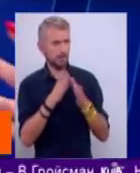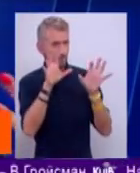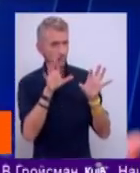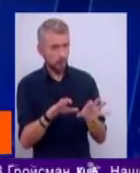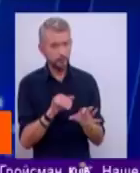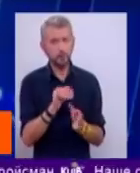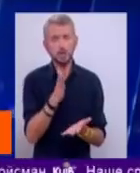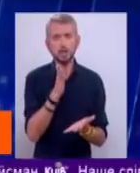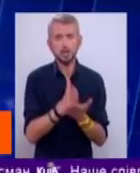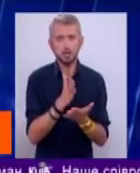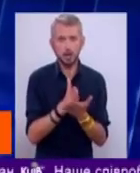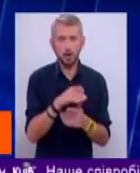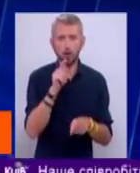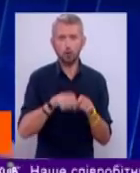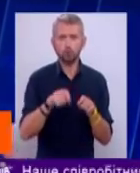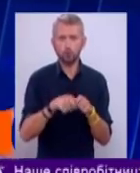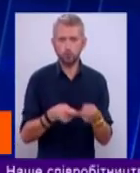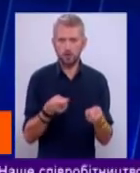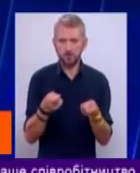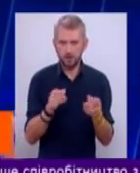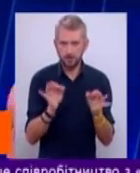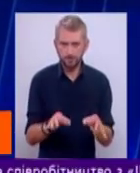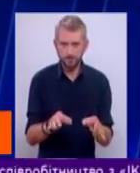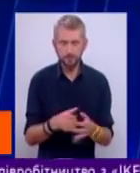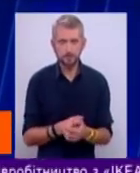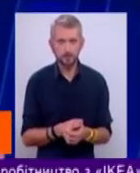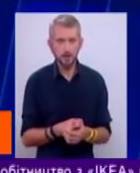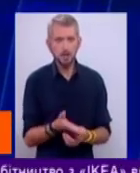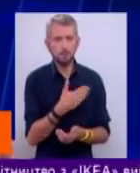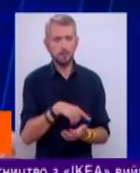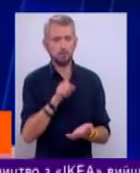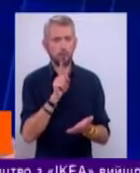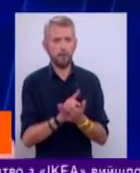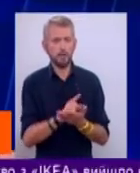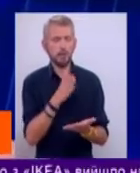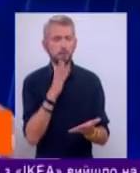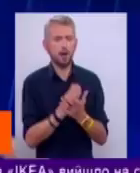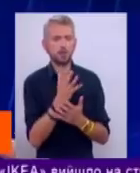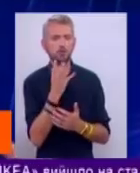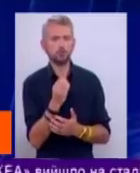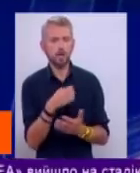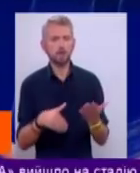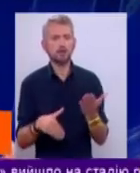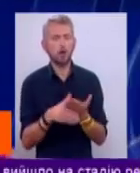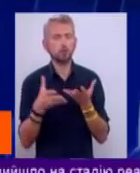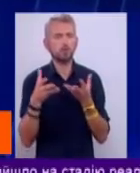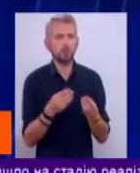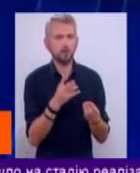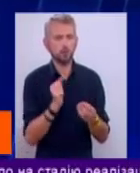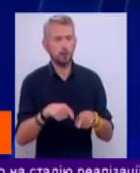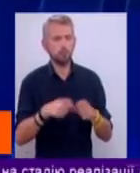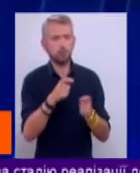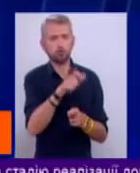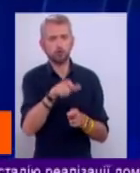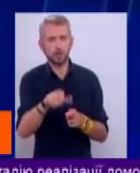є контролююча влада. Да? Тобто ми повинні мати і ще і засоби впливу на